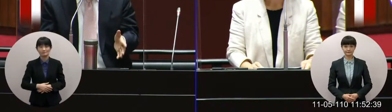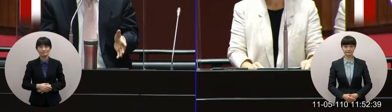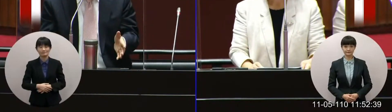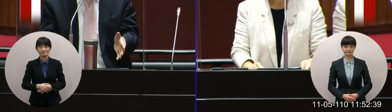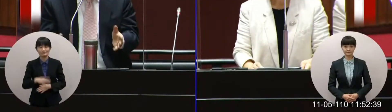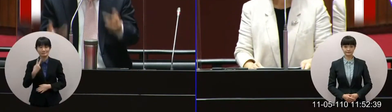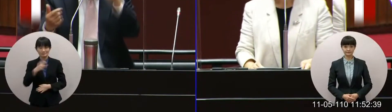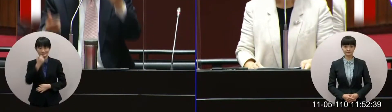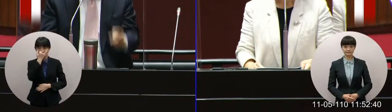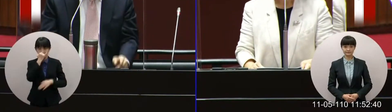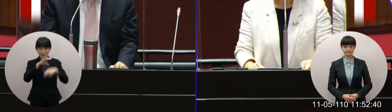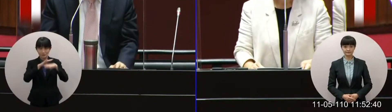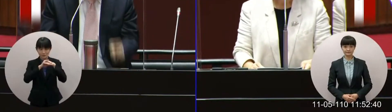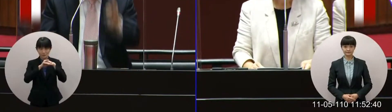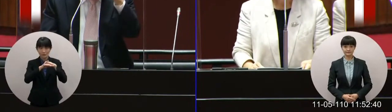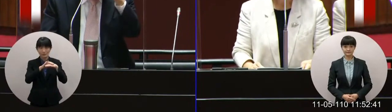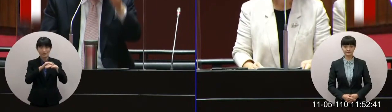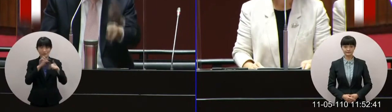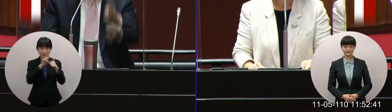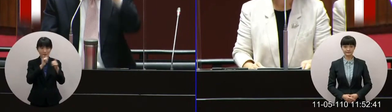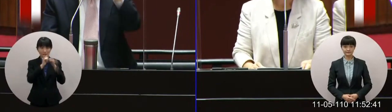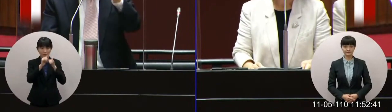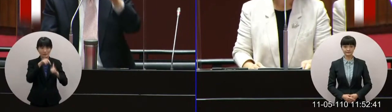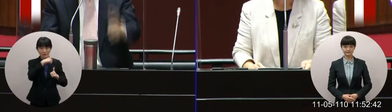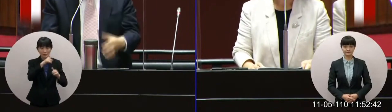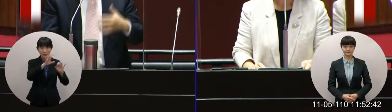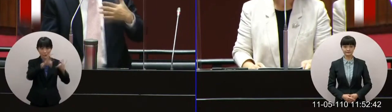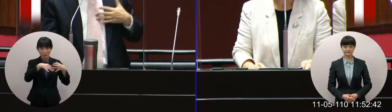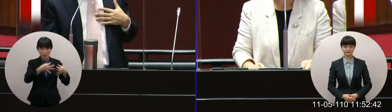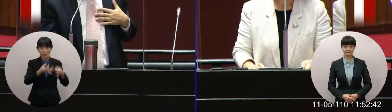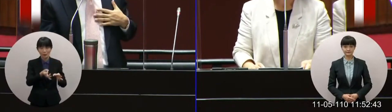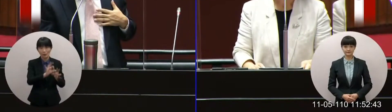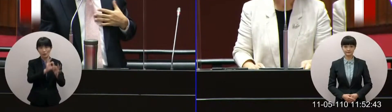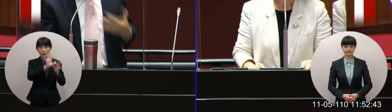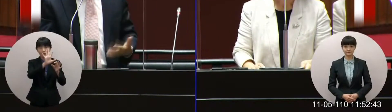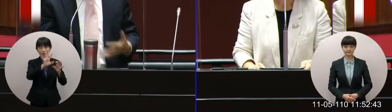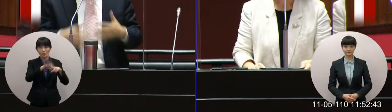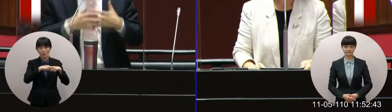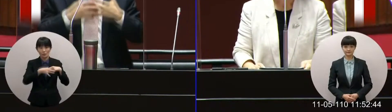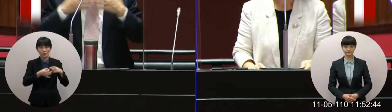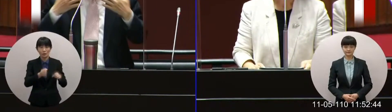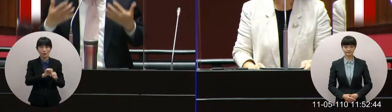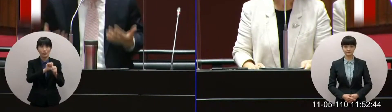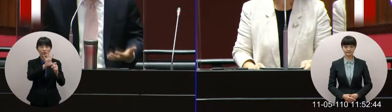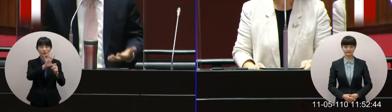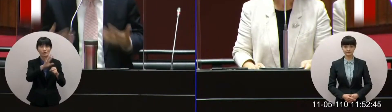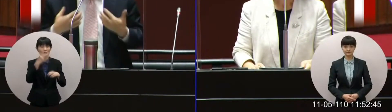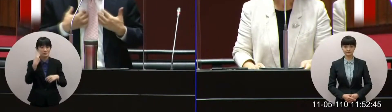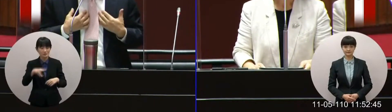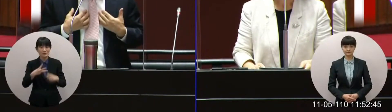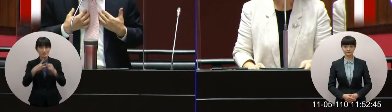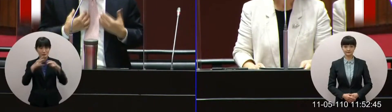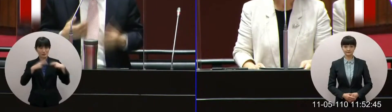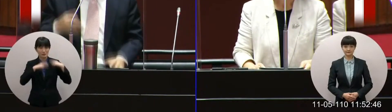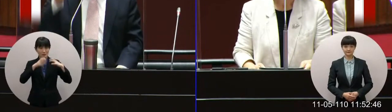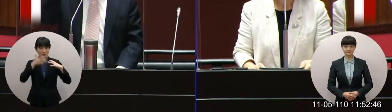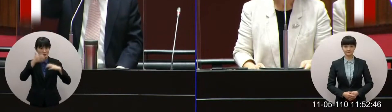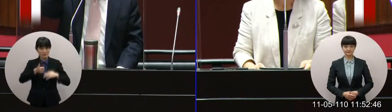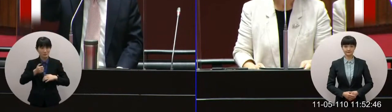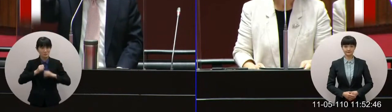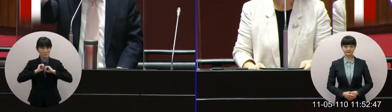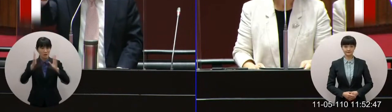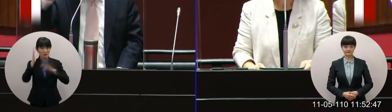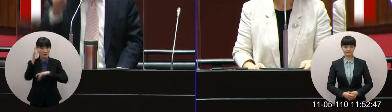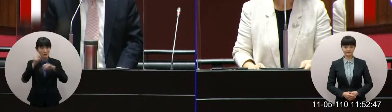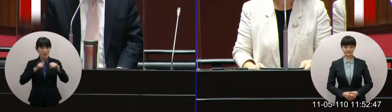农的收入反而增加，第二点。第三，我们之所以总统要宣布这个政策，是要